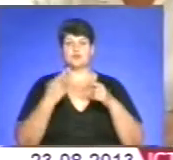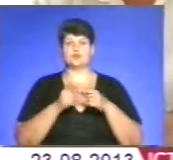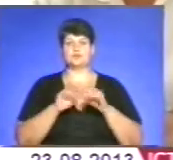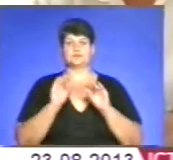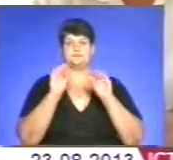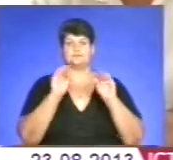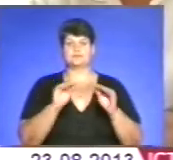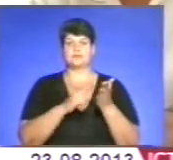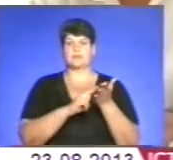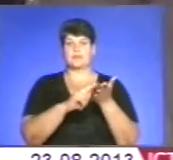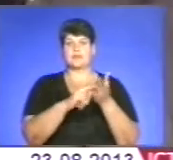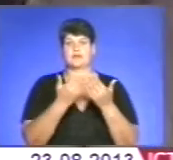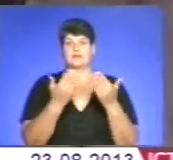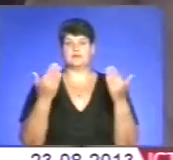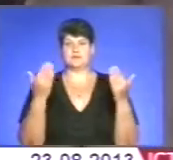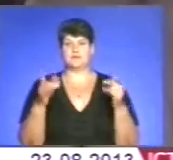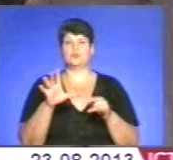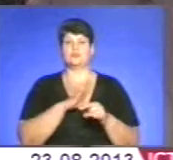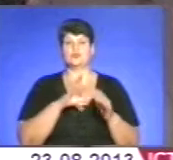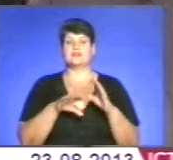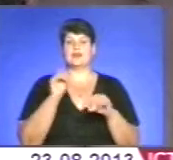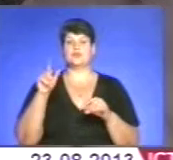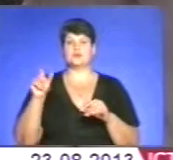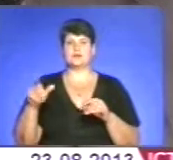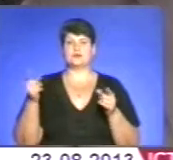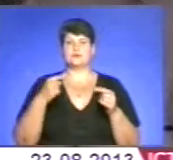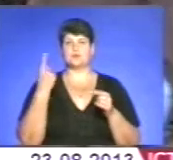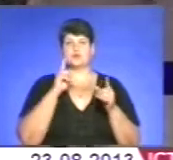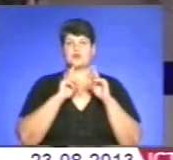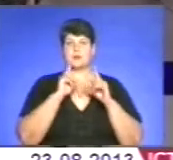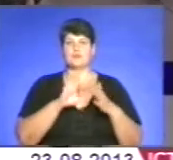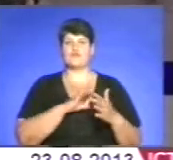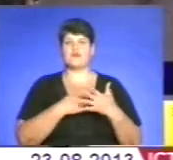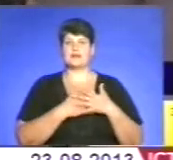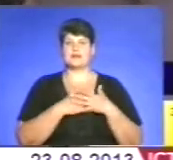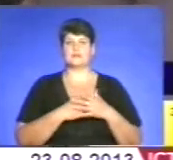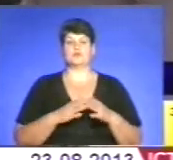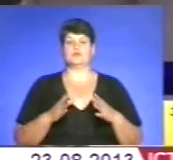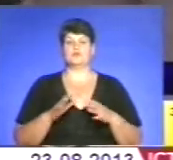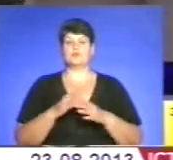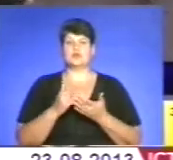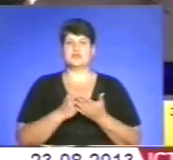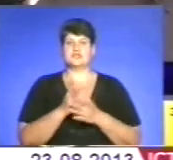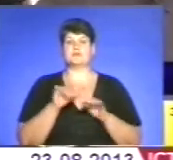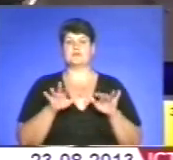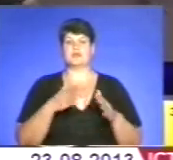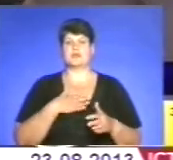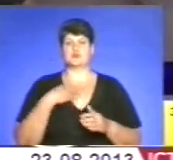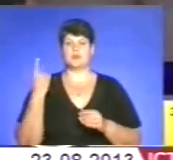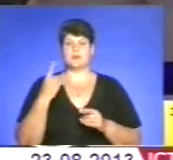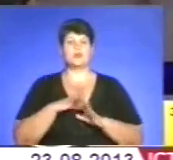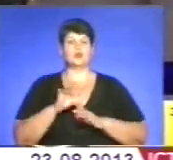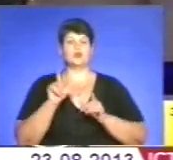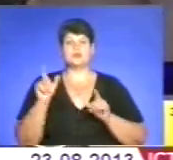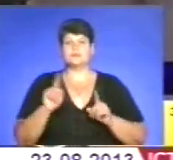у холі обласної ради. Він був депутатом Тернопільської обласної ради, він був активним суспільно-політичним діячем нашої області. Це була людина